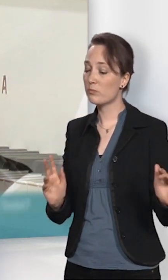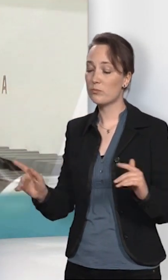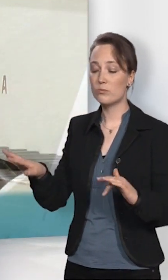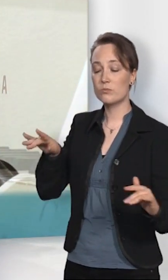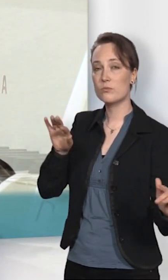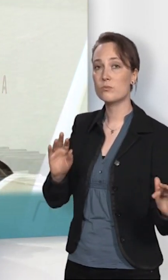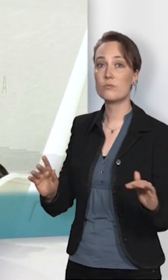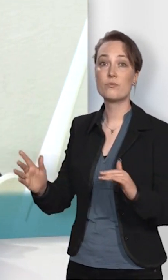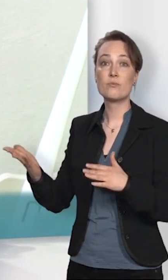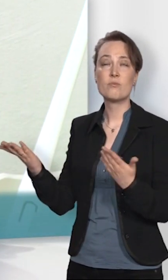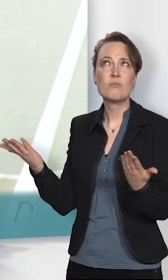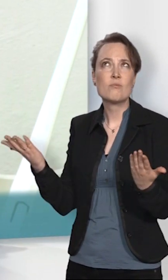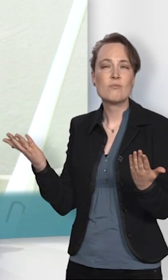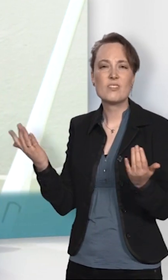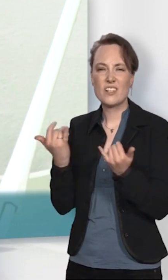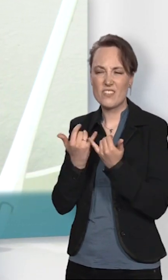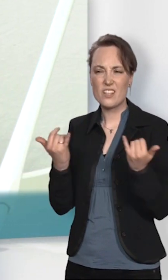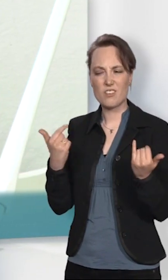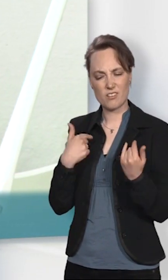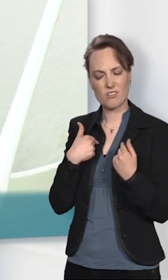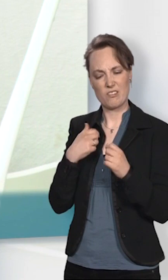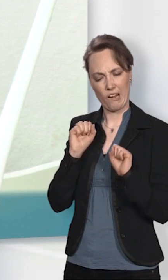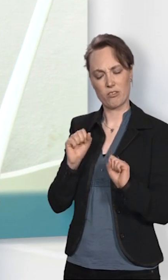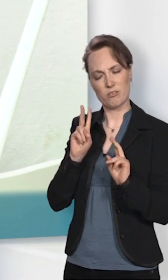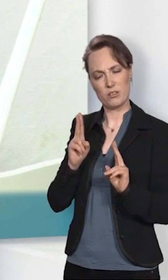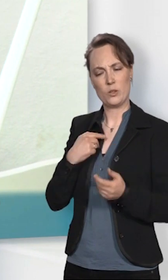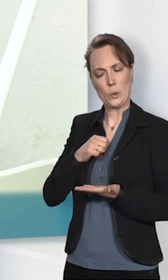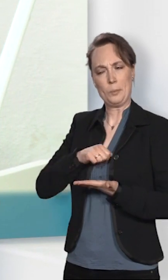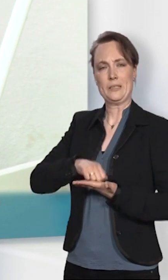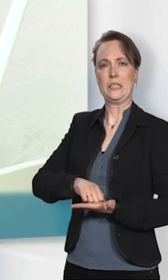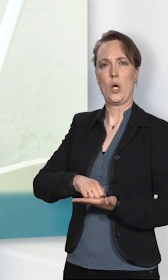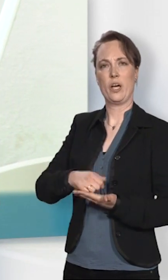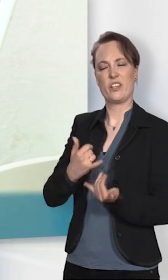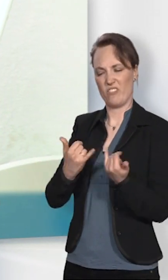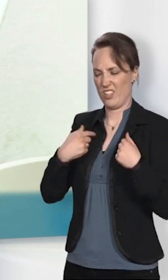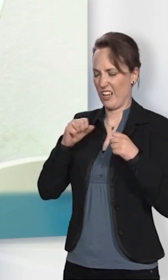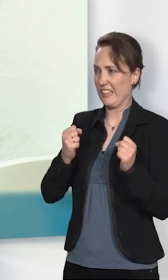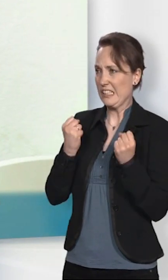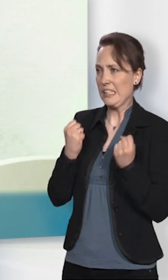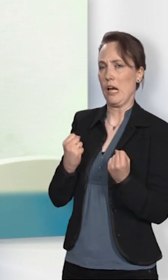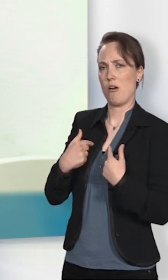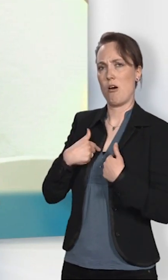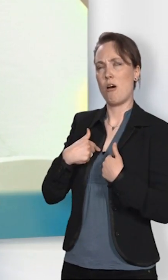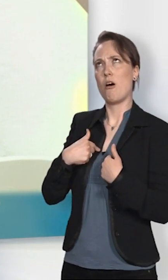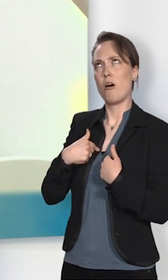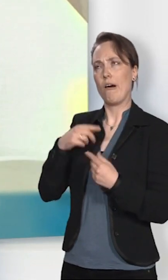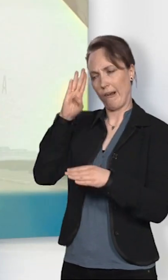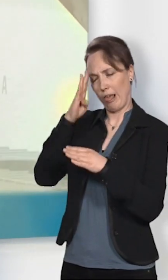liebt? Wie kann man so überzeugt sein, so sicher in dem, was man